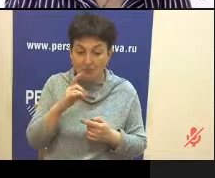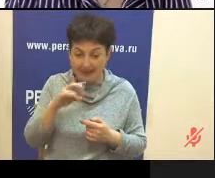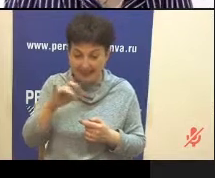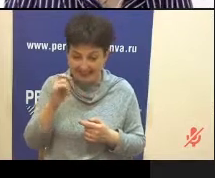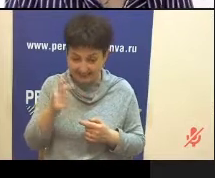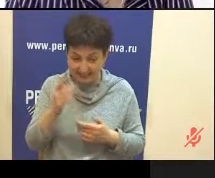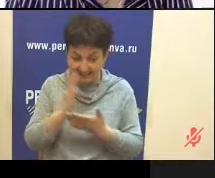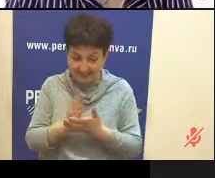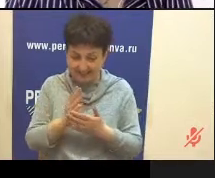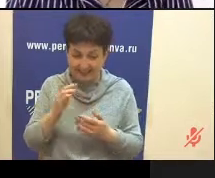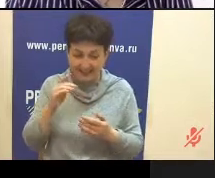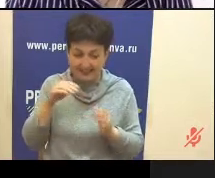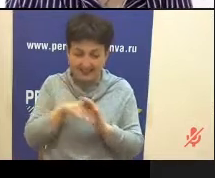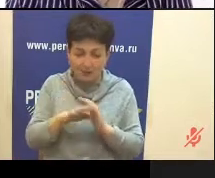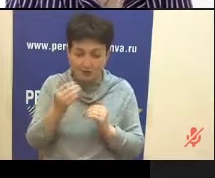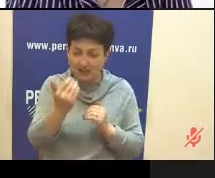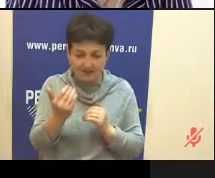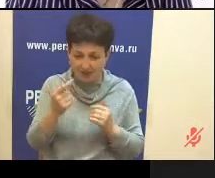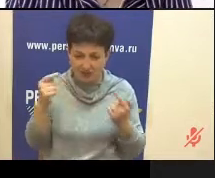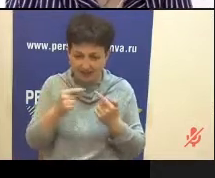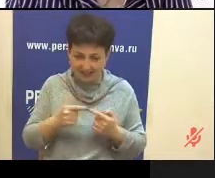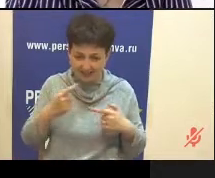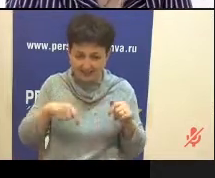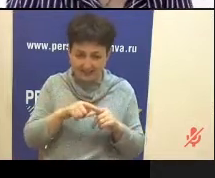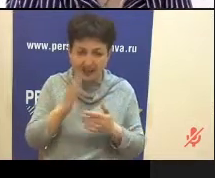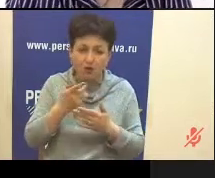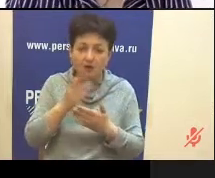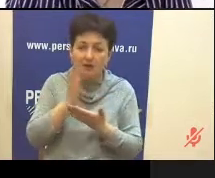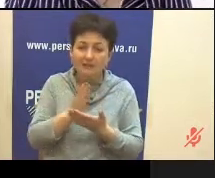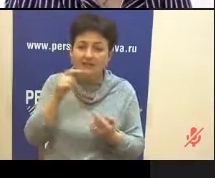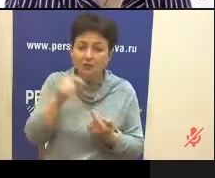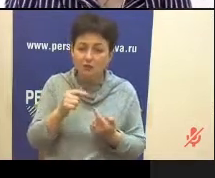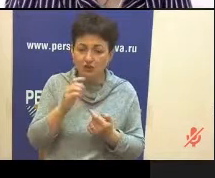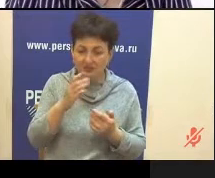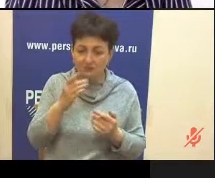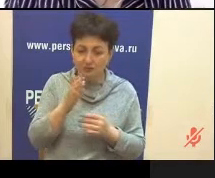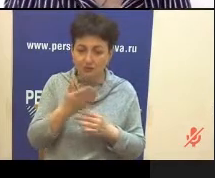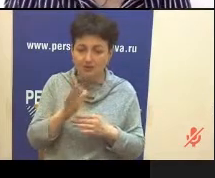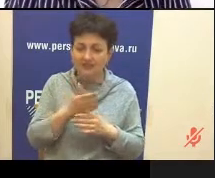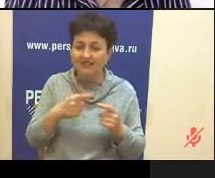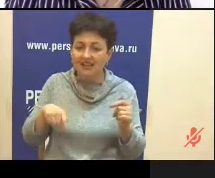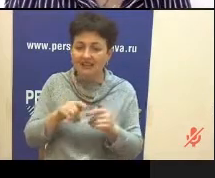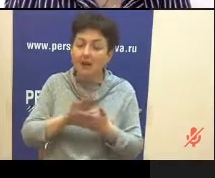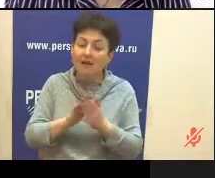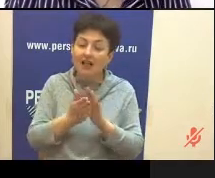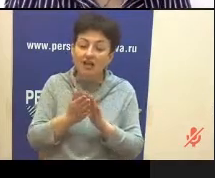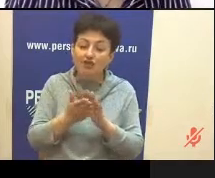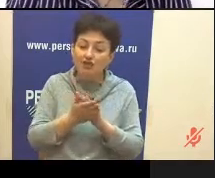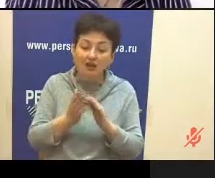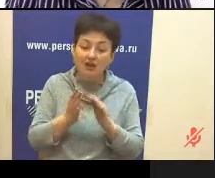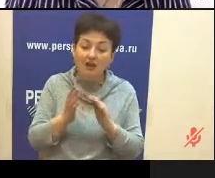заложен даже не в вашей конкретной организации, а который присущ сектору. И я сейчас говорю именно про положительный